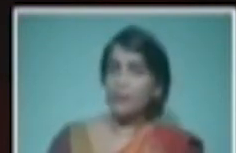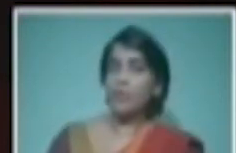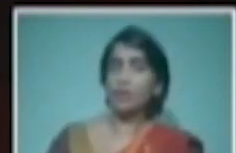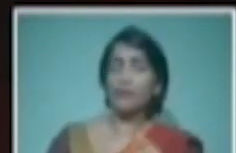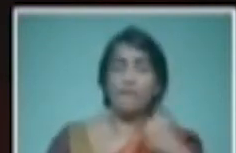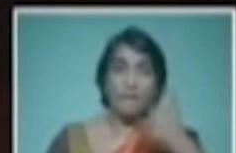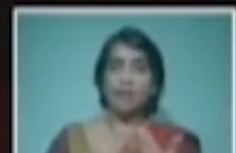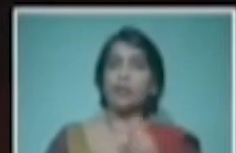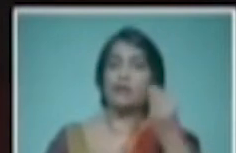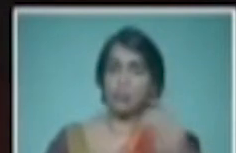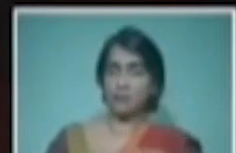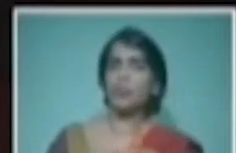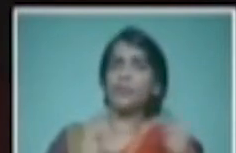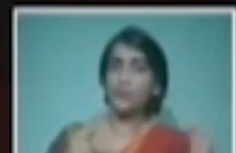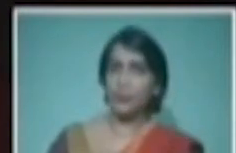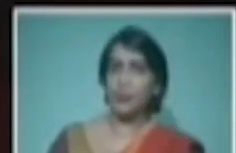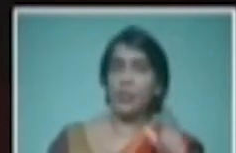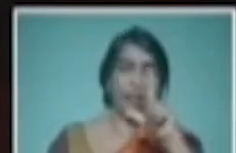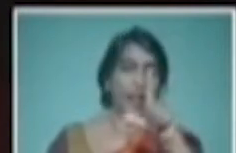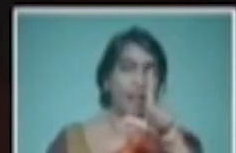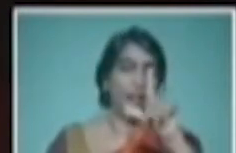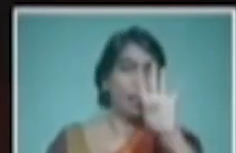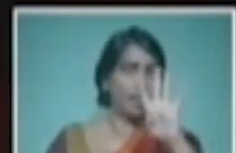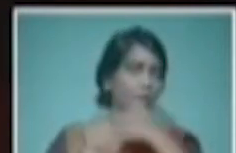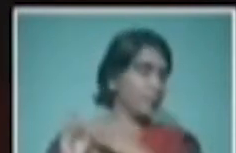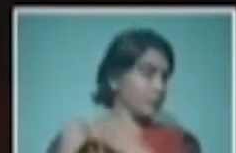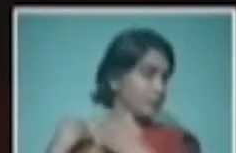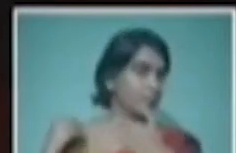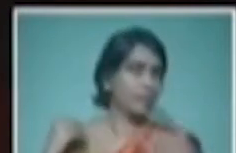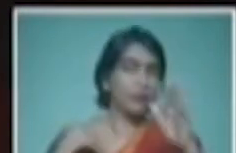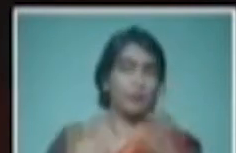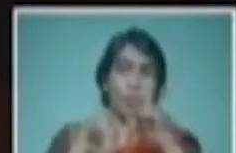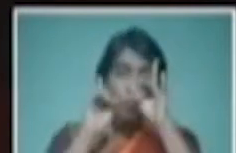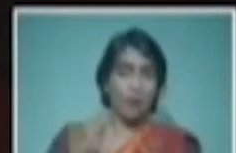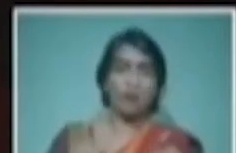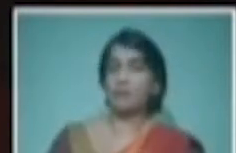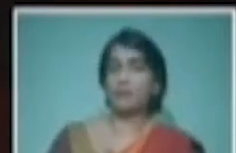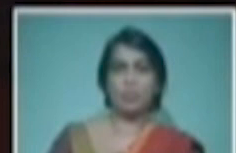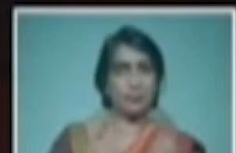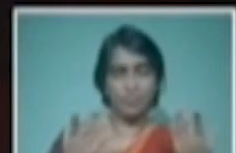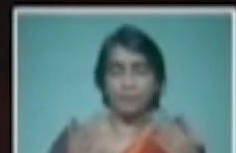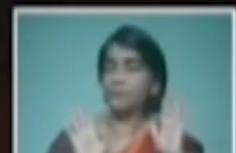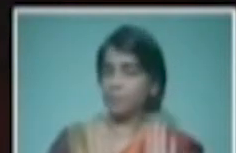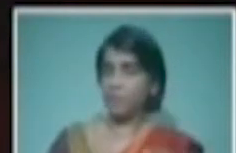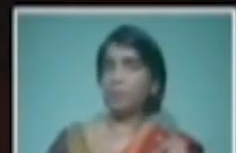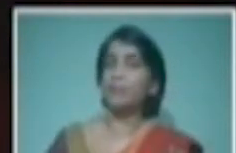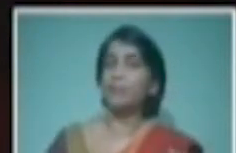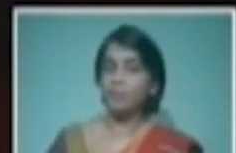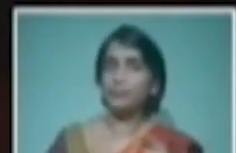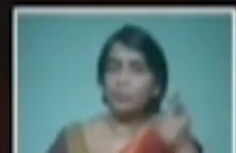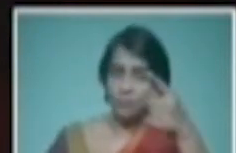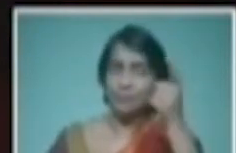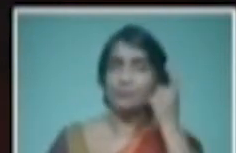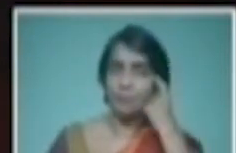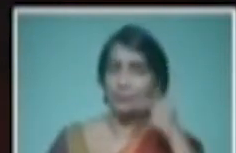අගයීතු කිරීමක් කරන විපක්ෂයක් මේ රටේ 74 වසරක ඉතිහාසය තුල එහෙම දෙයක් වෙලා නැහැ ඉතින් අත්ත වශයෙන්ම තමුන්නාසේ